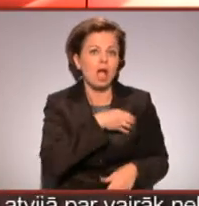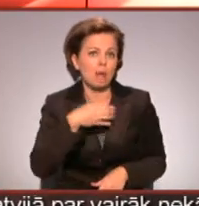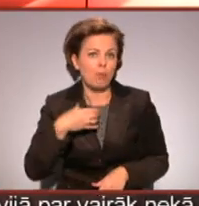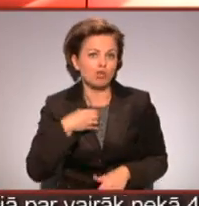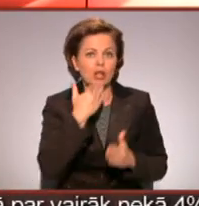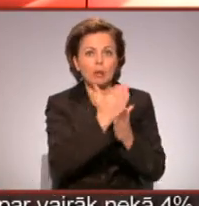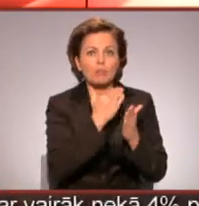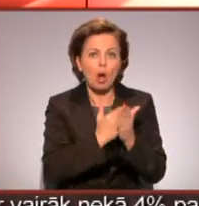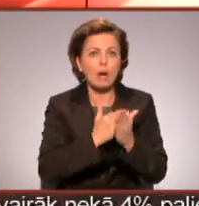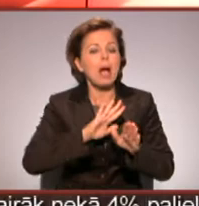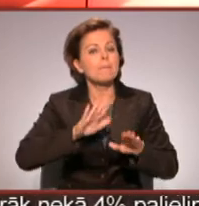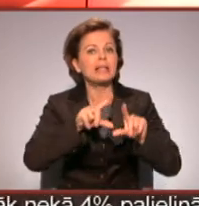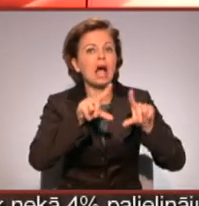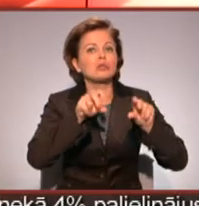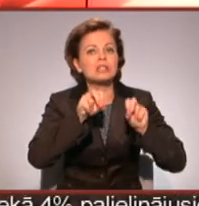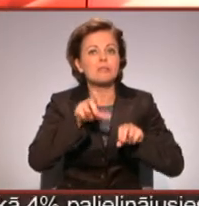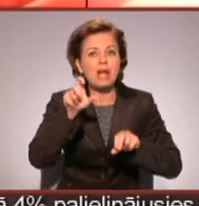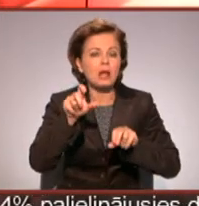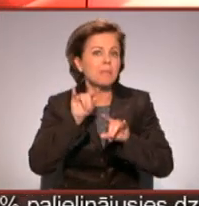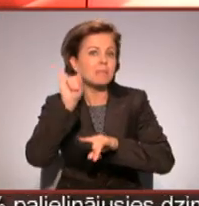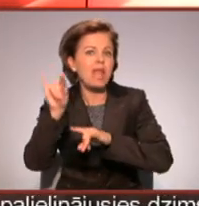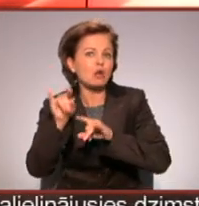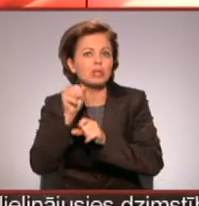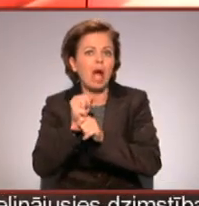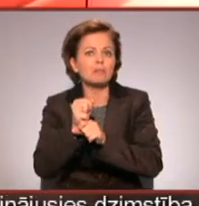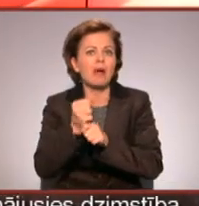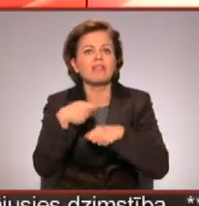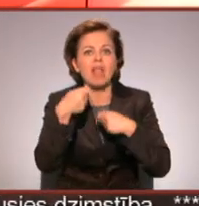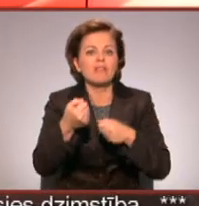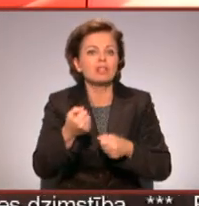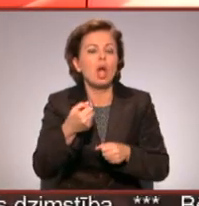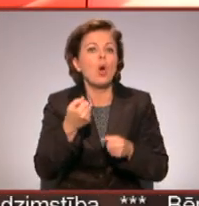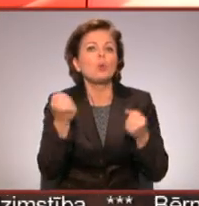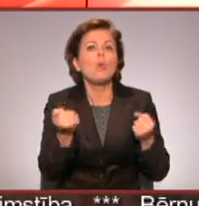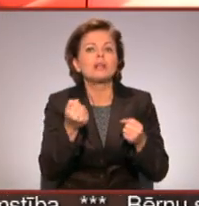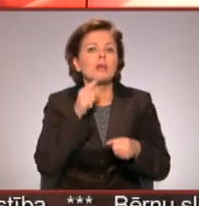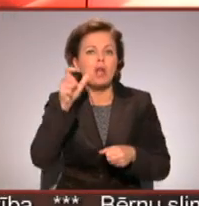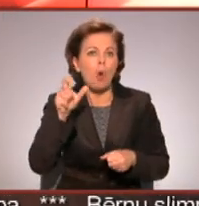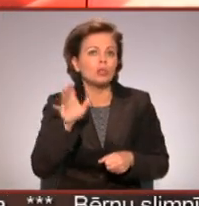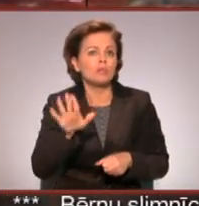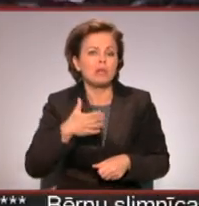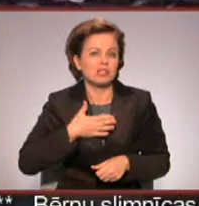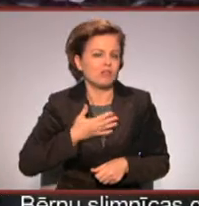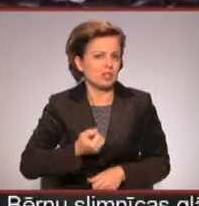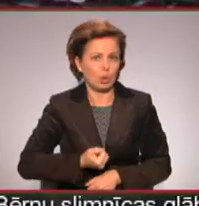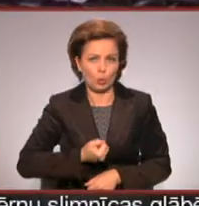speciālistiem pierunāt darba devējus nodarbināt jauniešus pie sevis ir diezgan grūti, skaidro Latgales kolēģi.